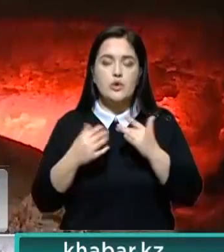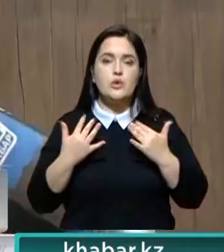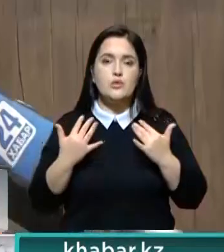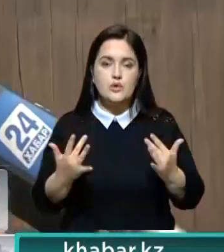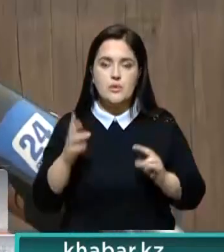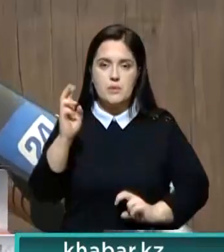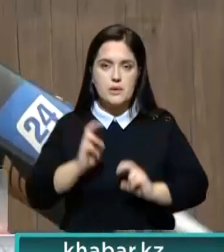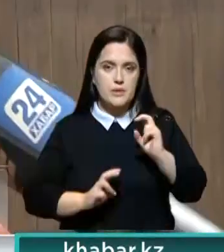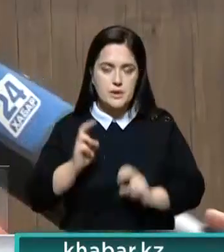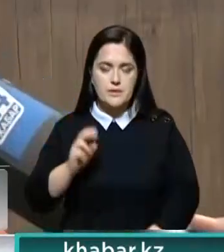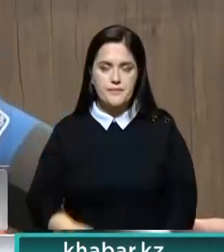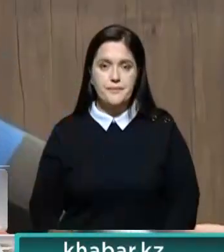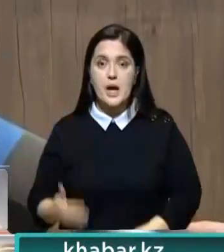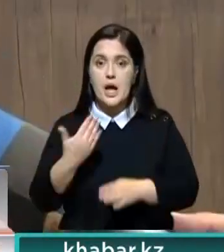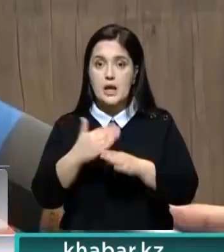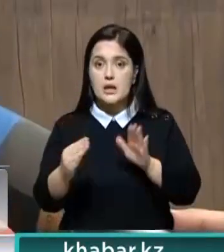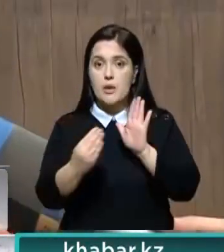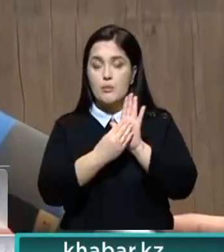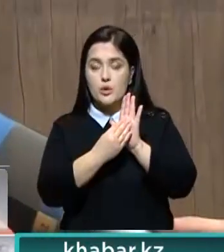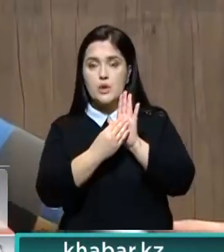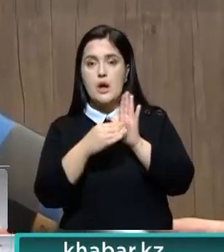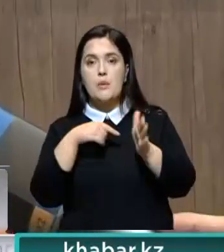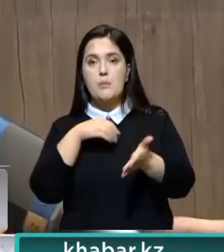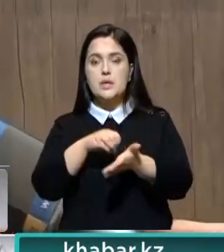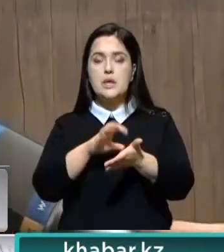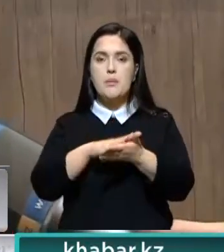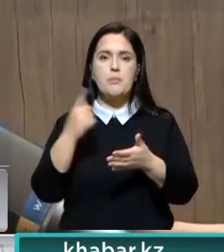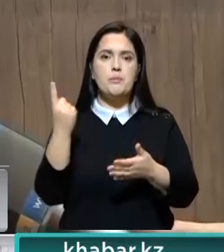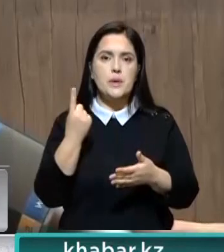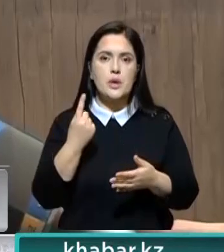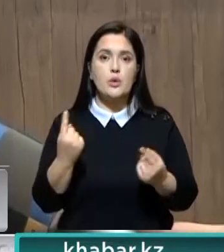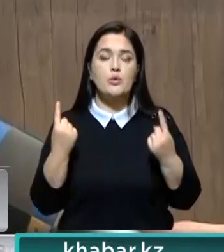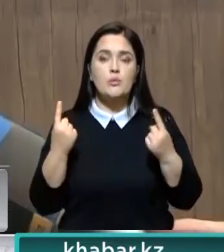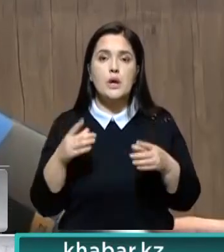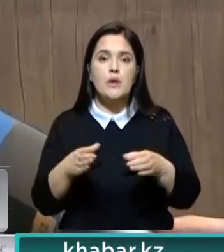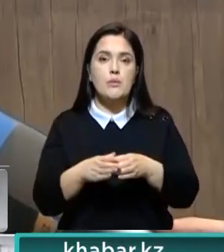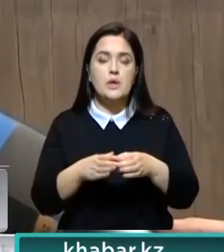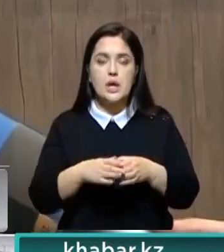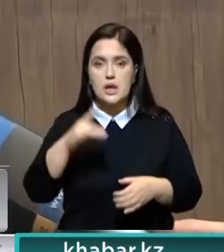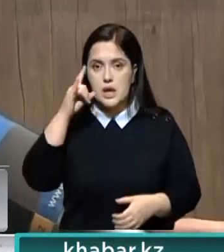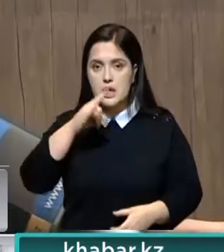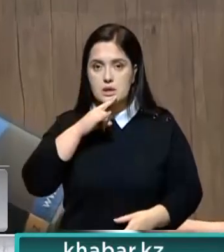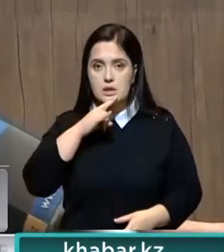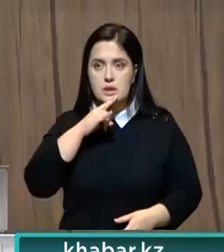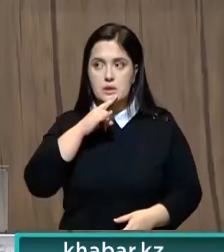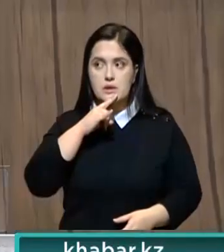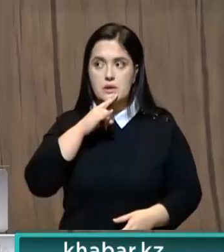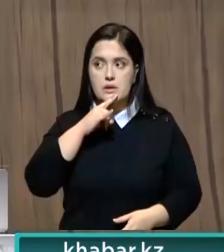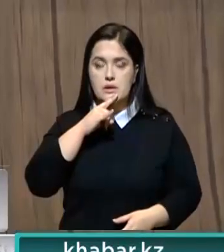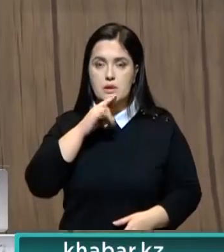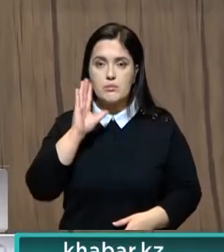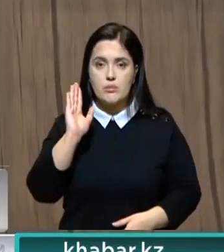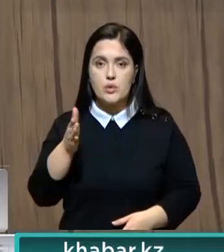предприятия. Отдельным пунктом мы заложили туда. Впервые крупнейшая компания Казахстана идет на полную